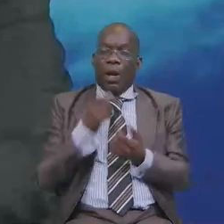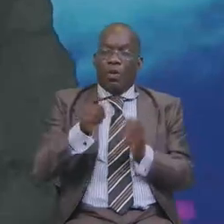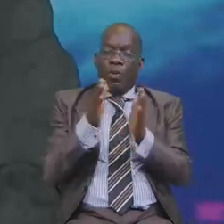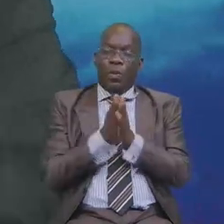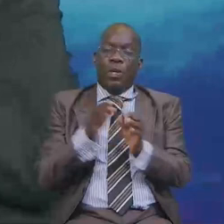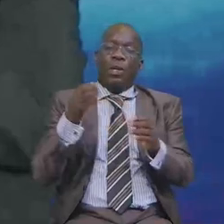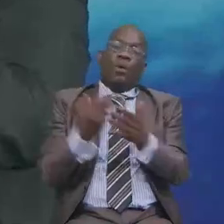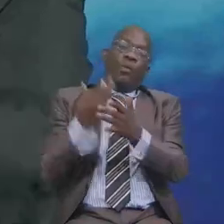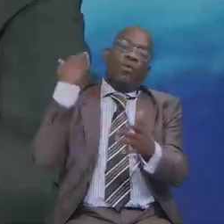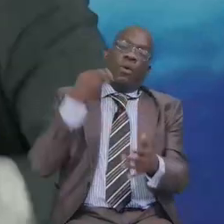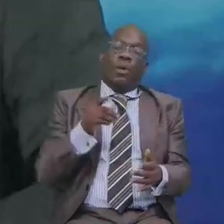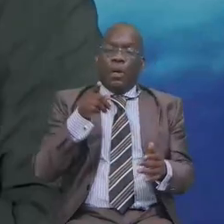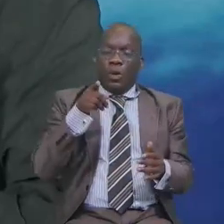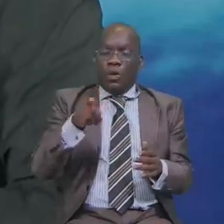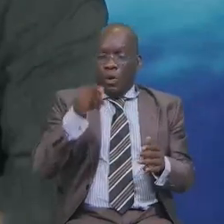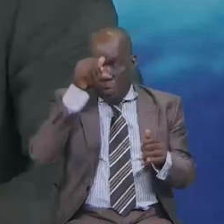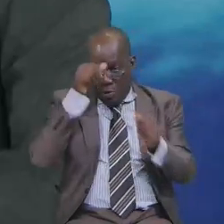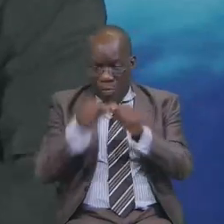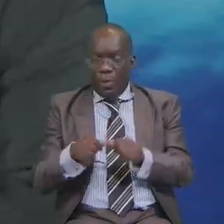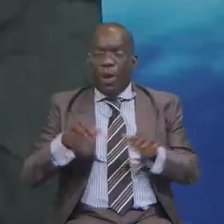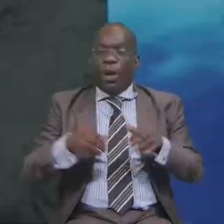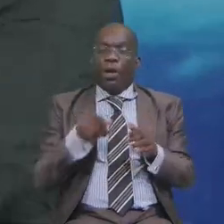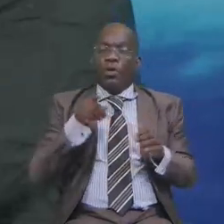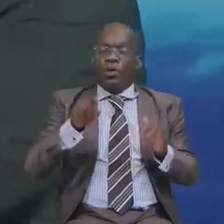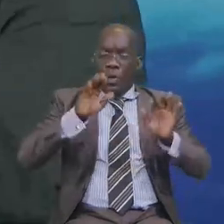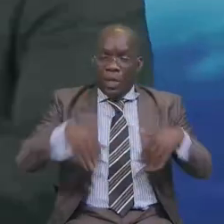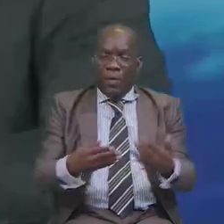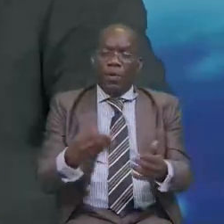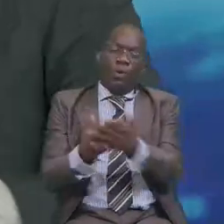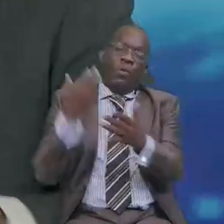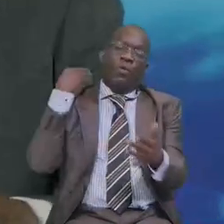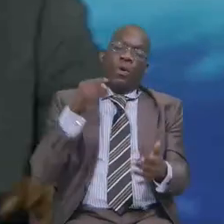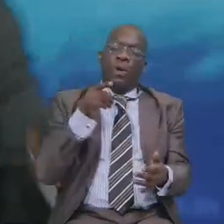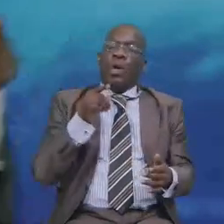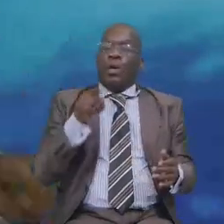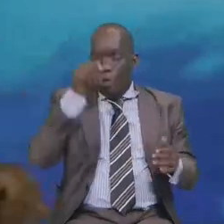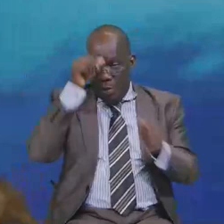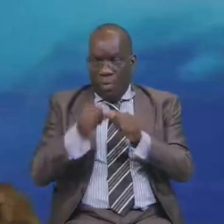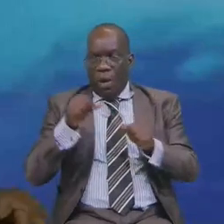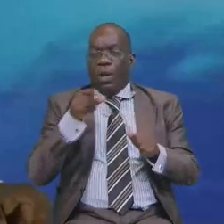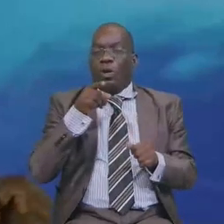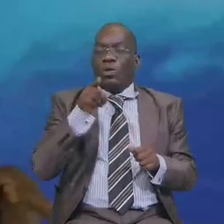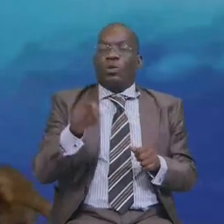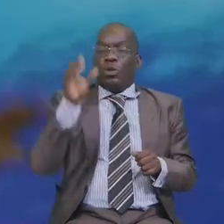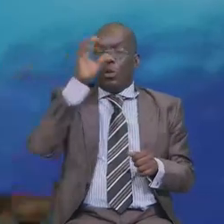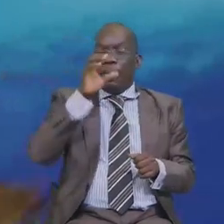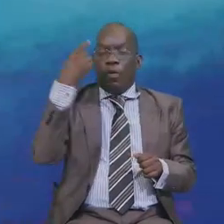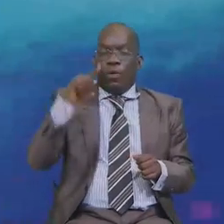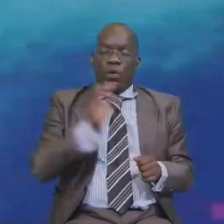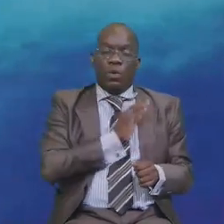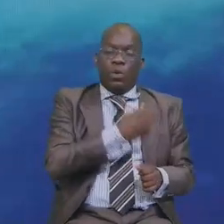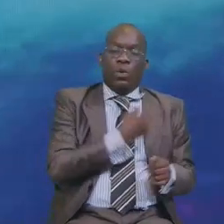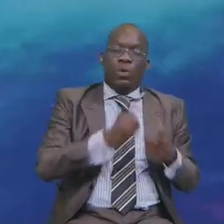passé? Comment vous adonnez par le passé, rappelez-vous comment vous cherchez les âmes pour les conduire dans le